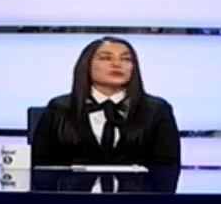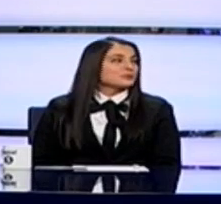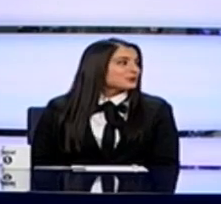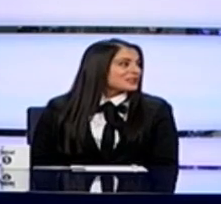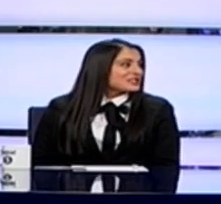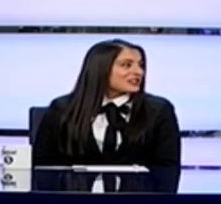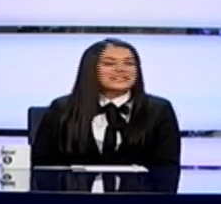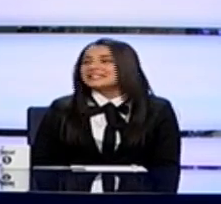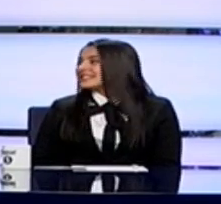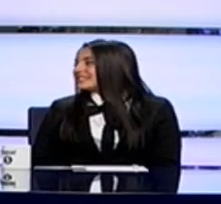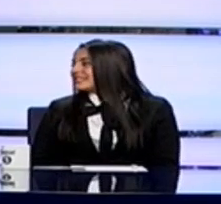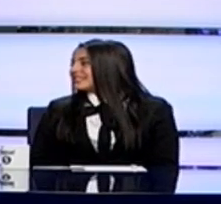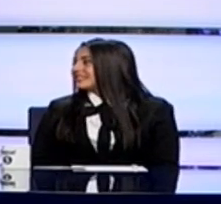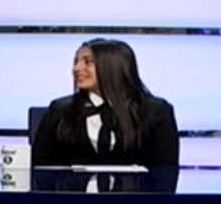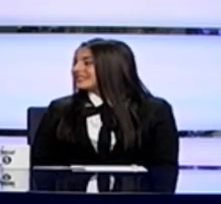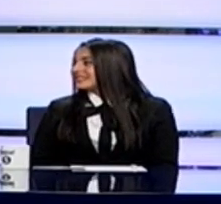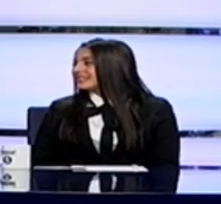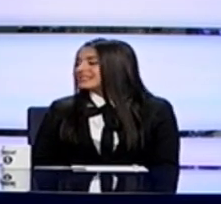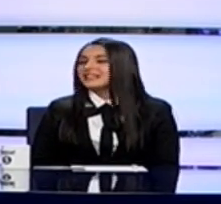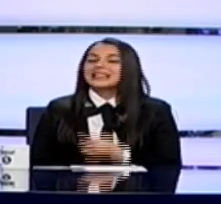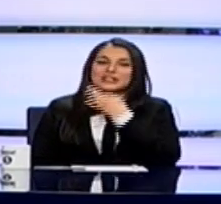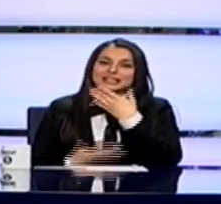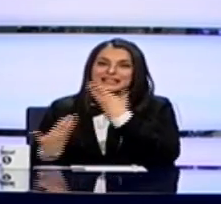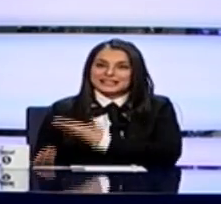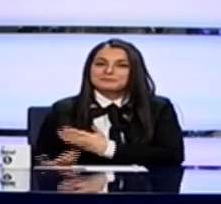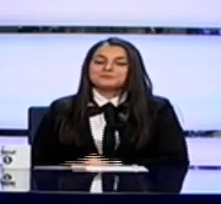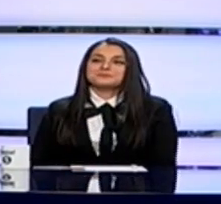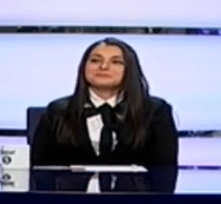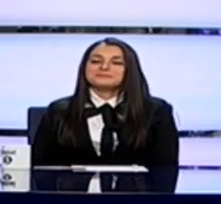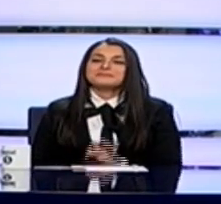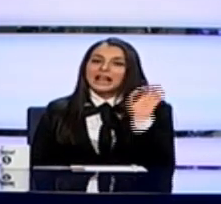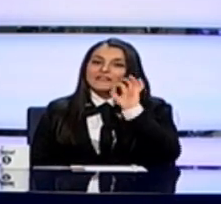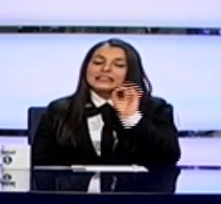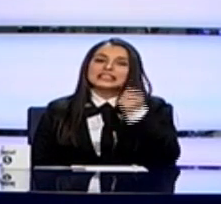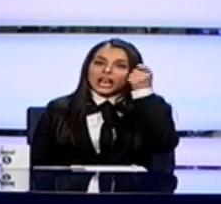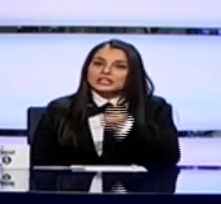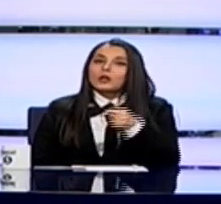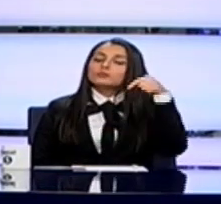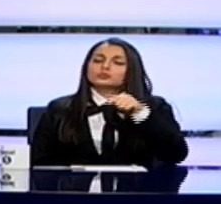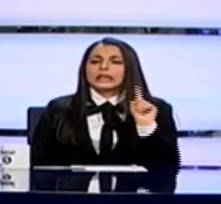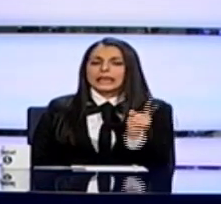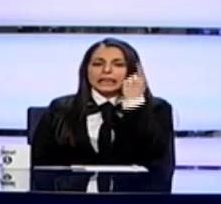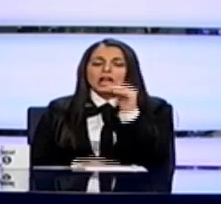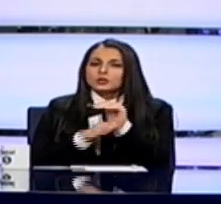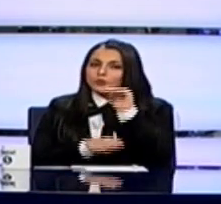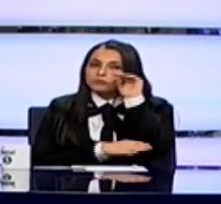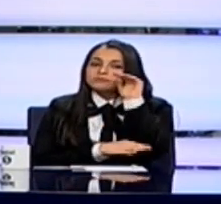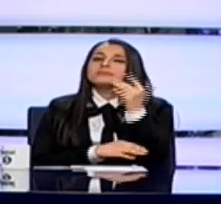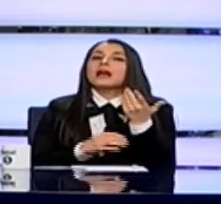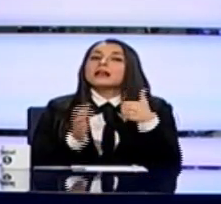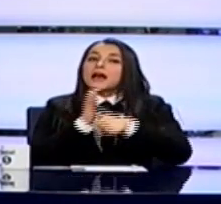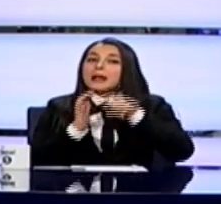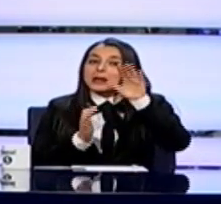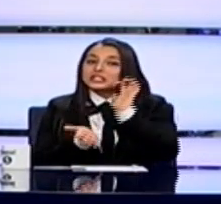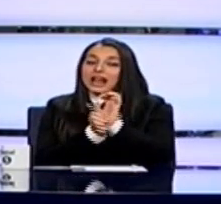Hoş bulduk, teşekkür ederiz. Ben teşekkür ederim. Evet, gerçekten bugün bir ilki yaşıyoruz. Kanal 5 ailesi için de